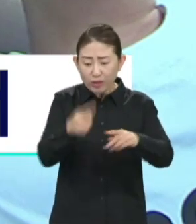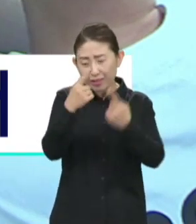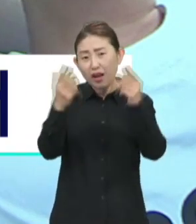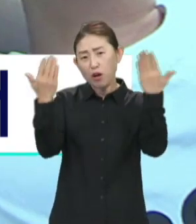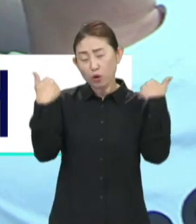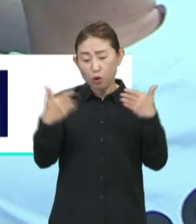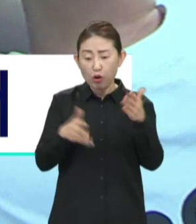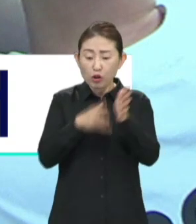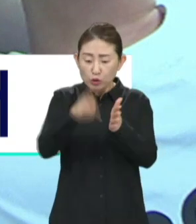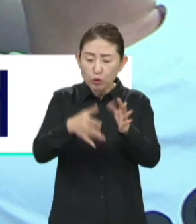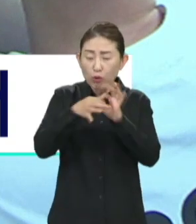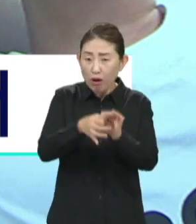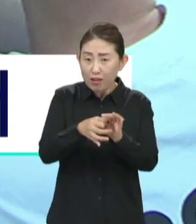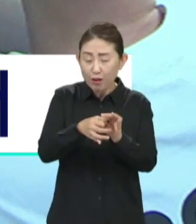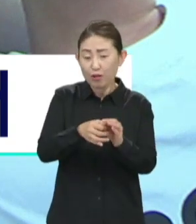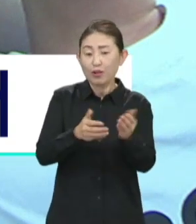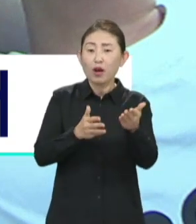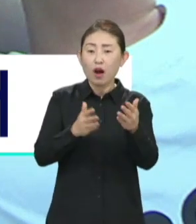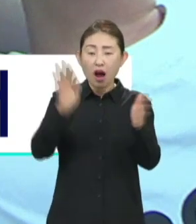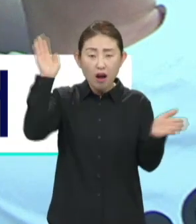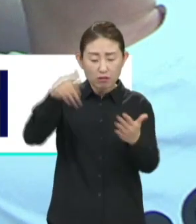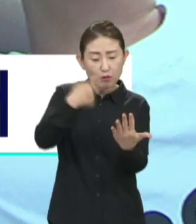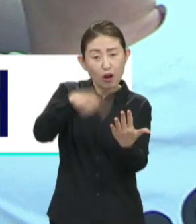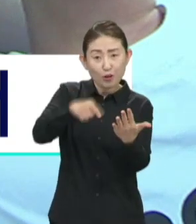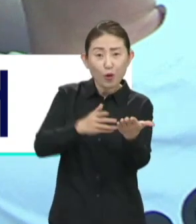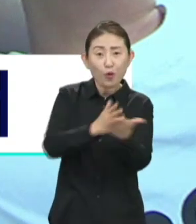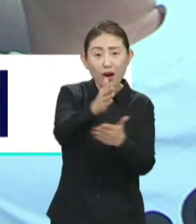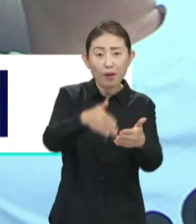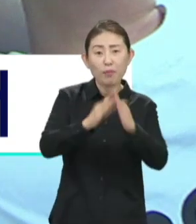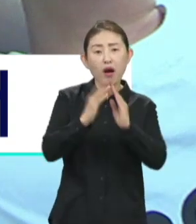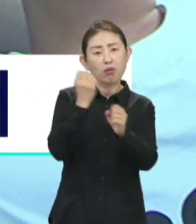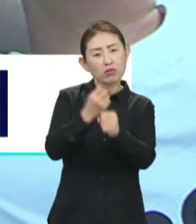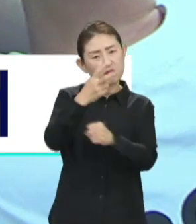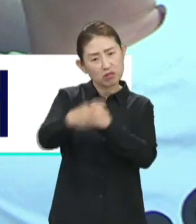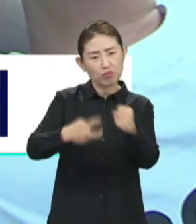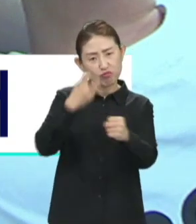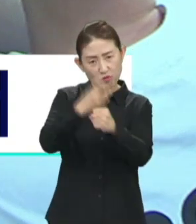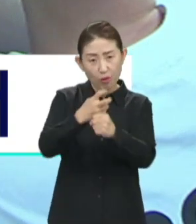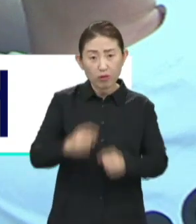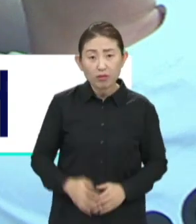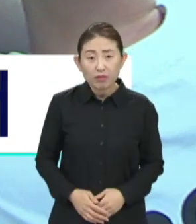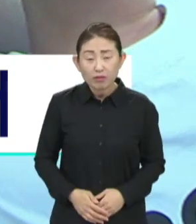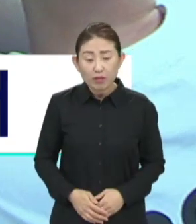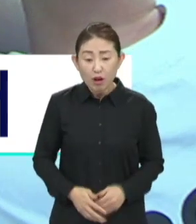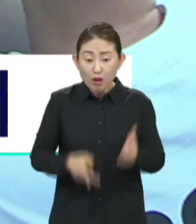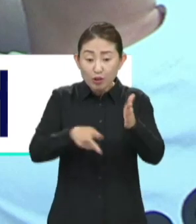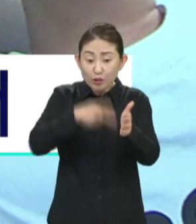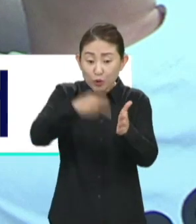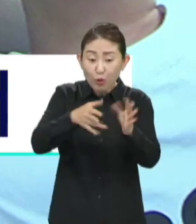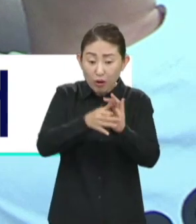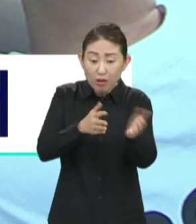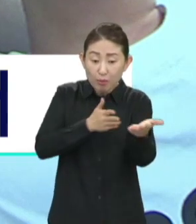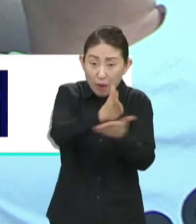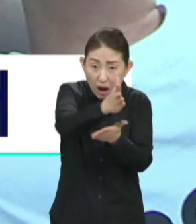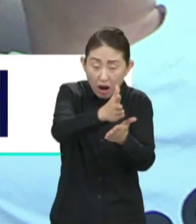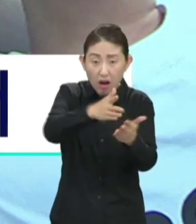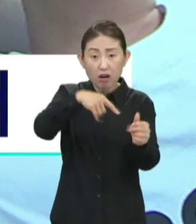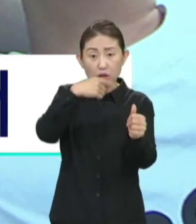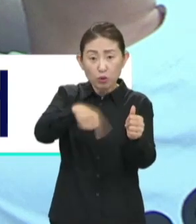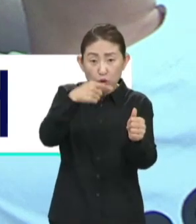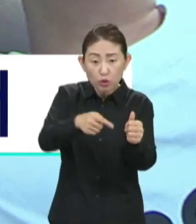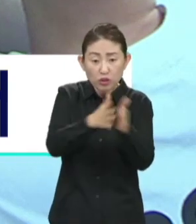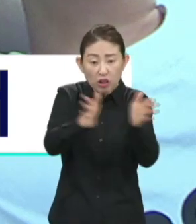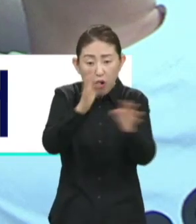전문 인력 양성을 위한 학과를 신설해 이제 20주년을 맞았는데 철도대학으로까지 성장과 함께 신산업 창출의